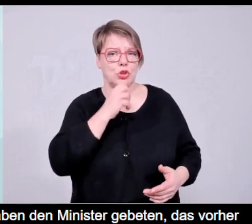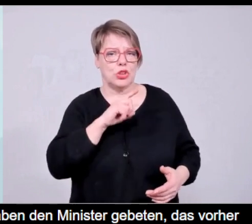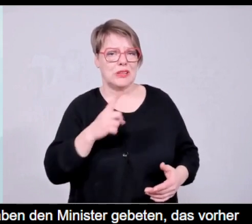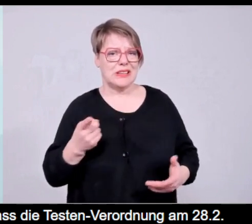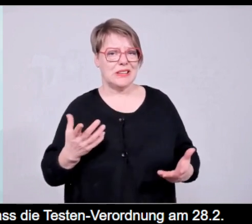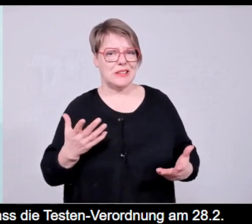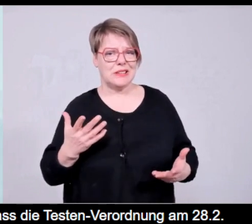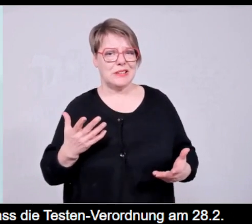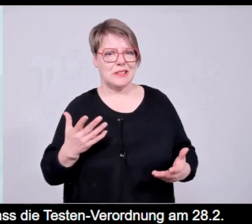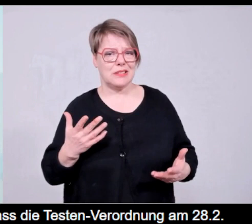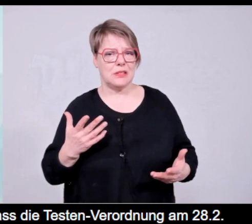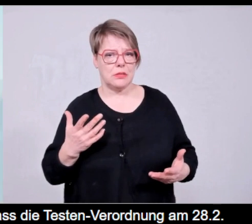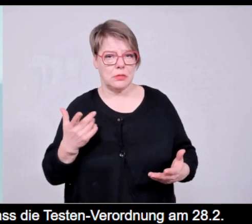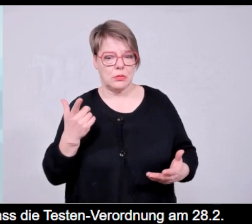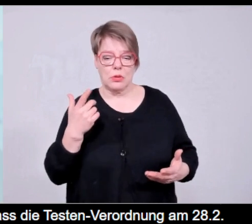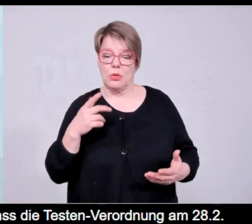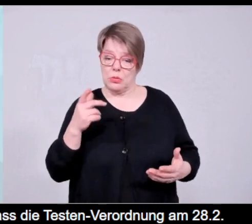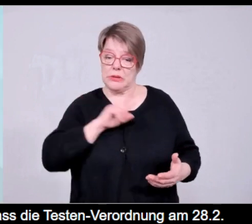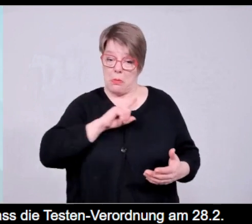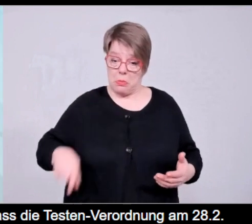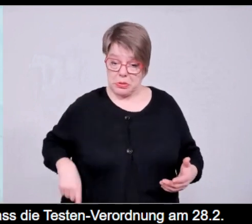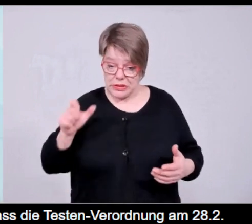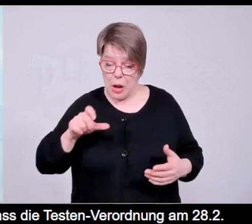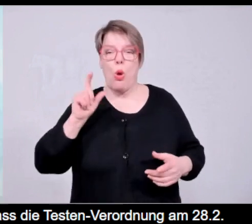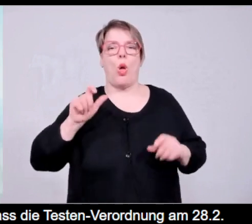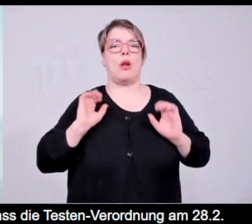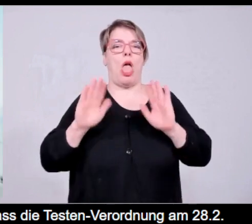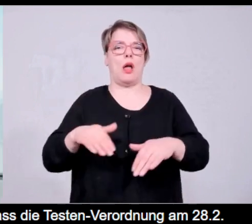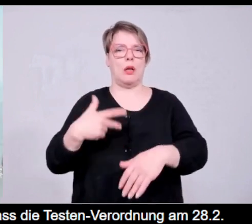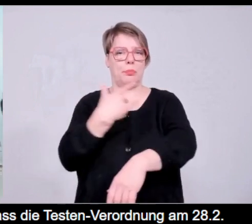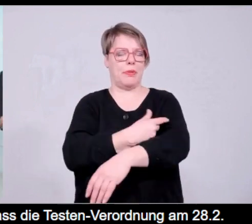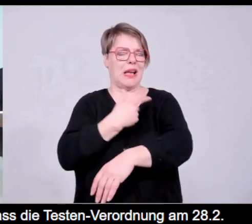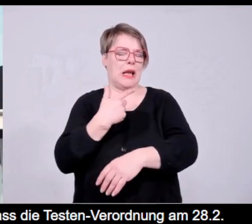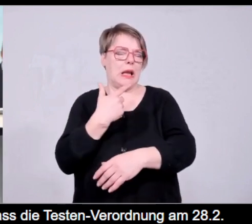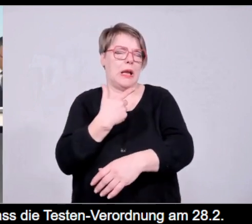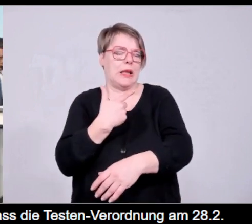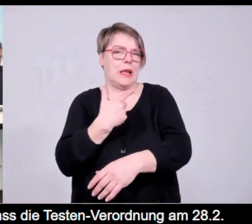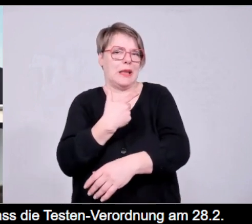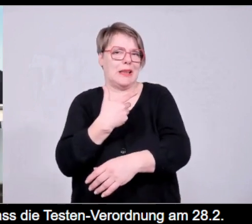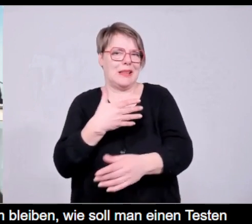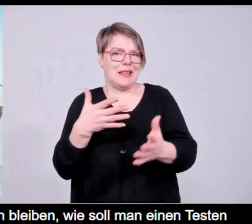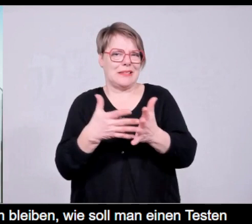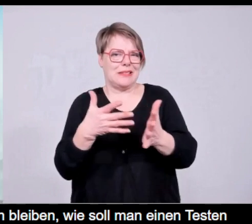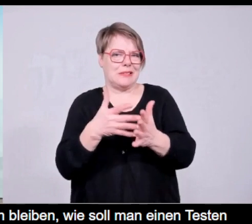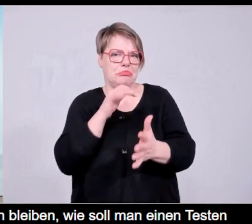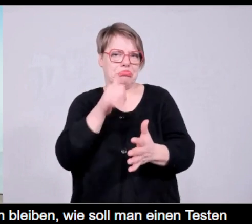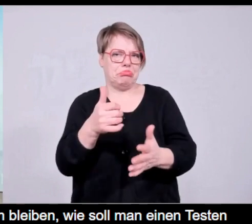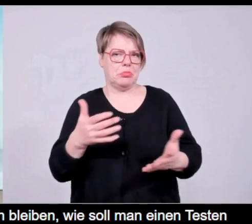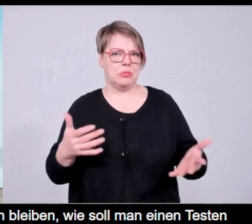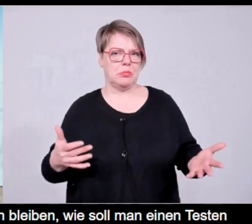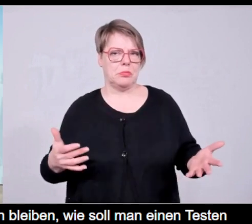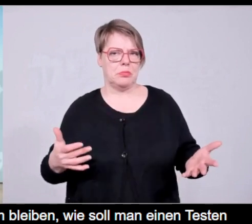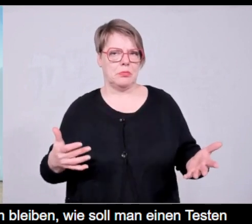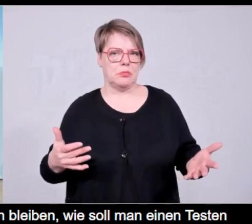Weitere Fragen sehe ich. Alexander Kain von der Passauer Neuen Pressig. Herr Fürger, ich frage mich wegen